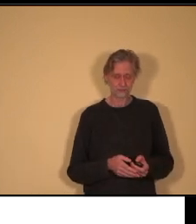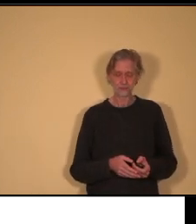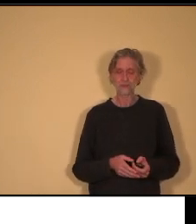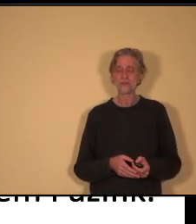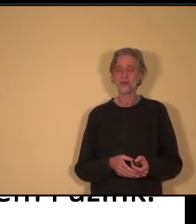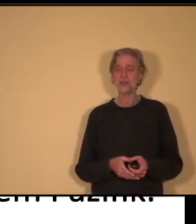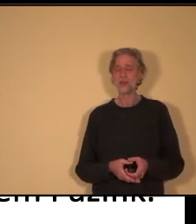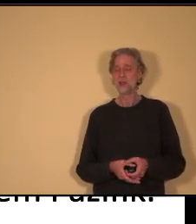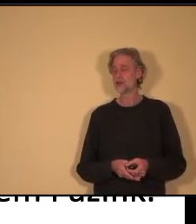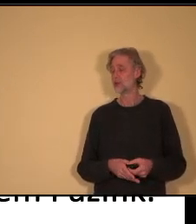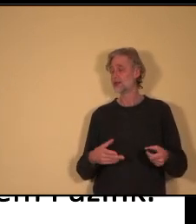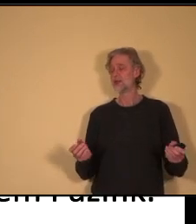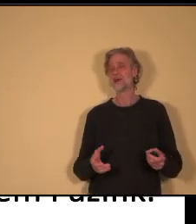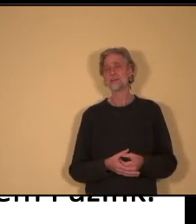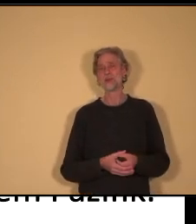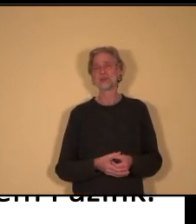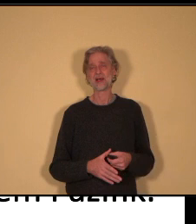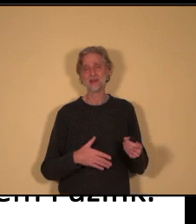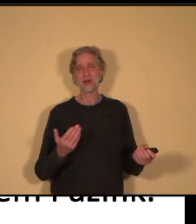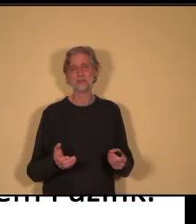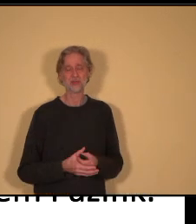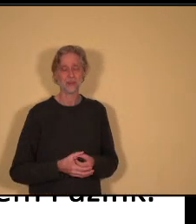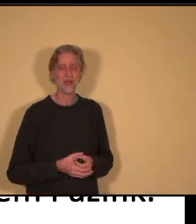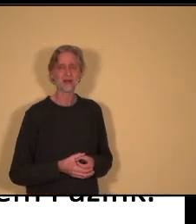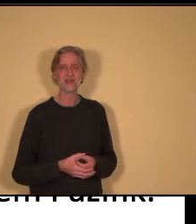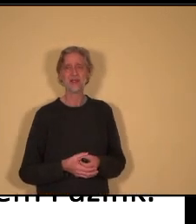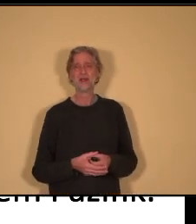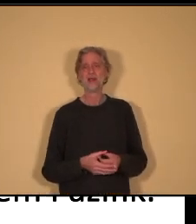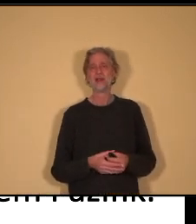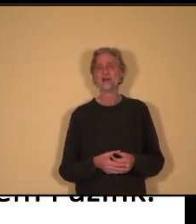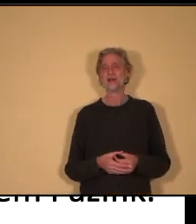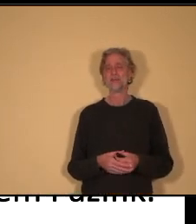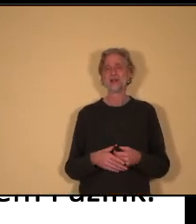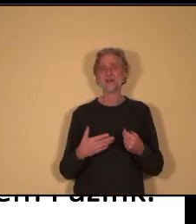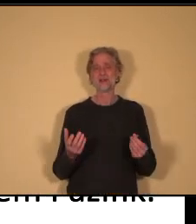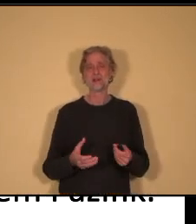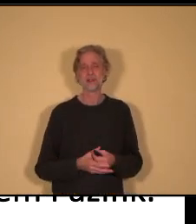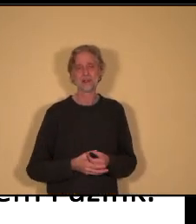So, ich hatte ja gesagt, man muss das Ganze immer im Zusammenhang sehen.